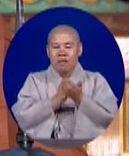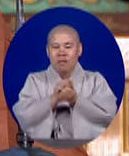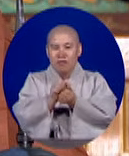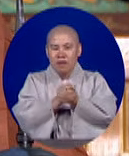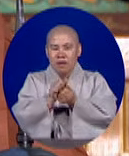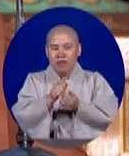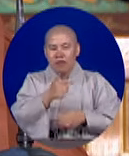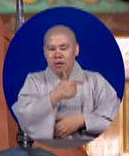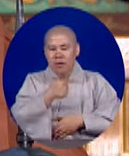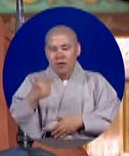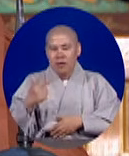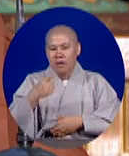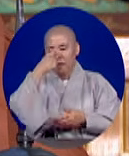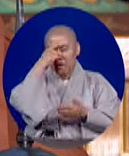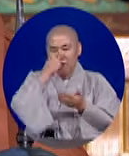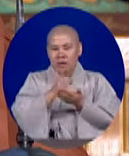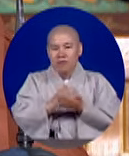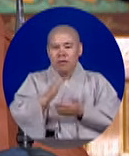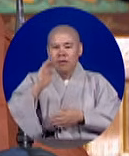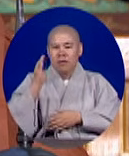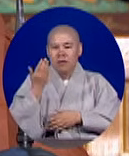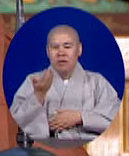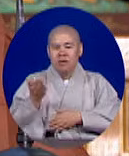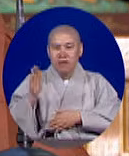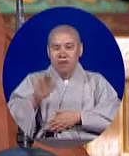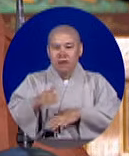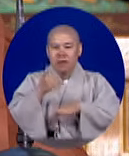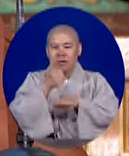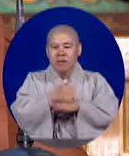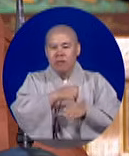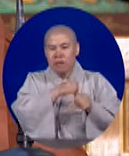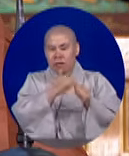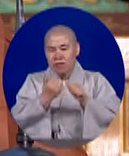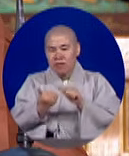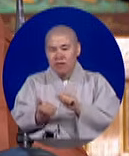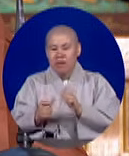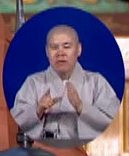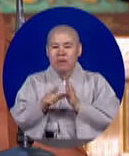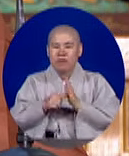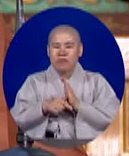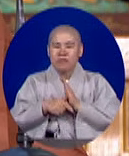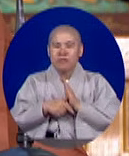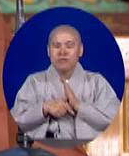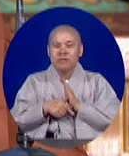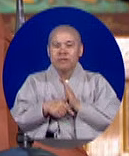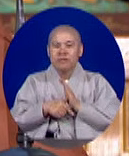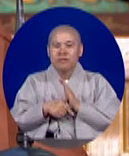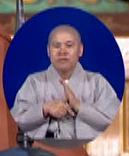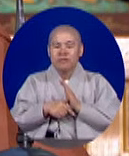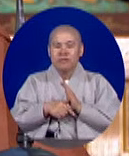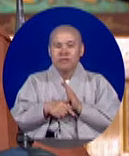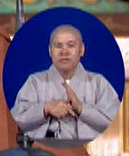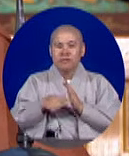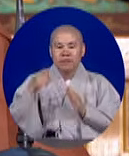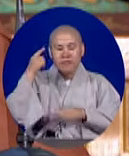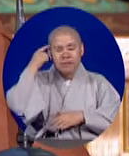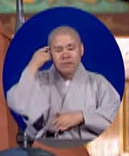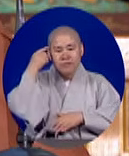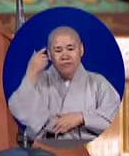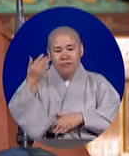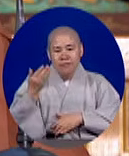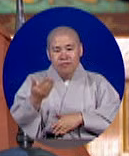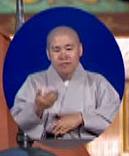대도인이 됐는데 이제 마지막에 돌아가실 때 물었어요.